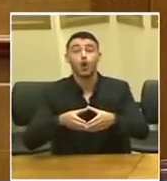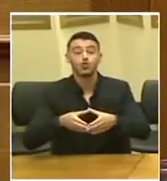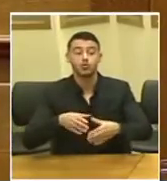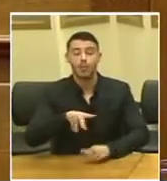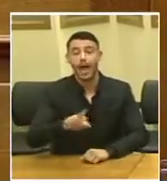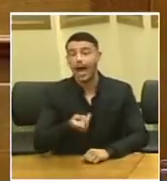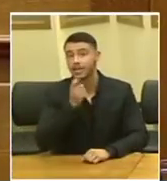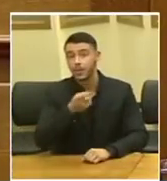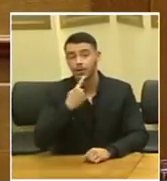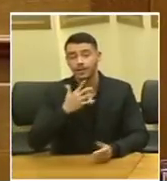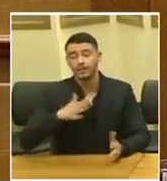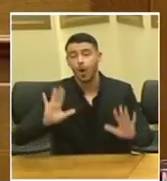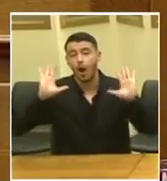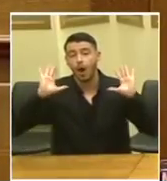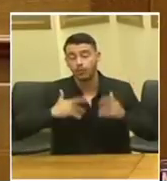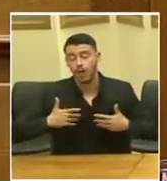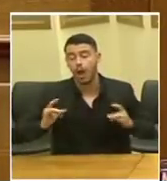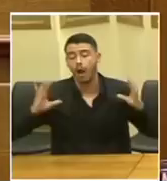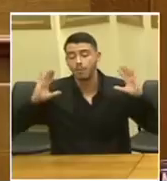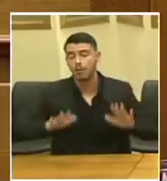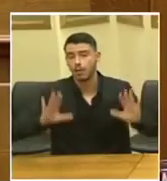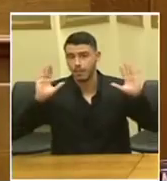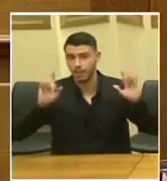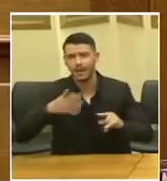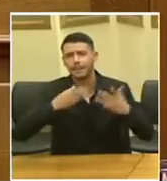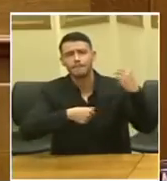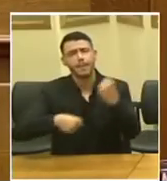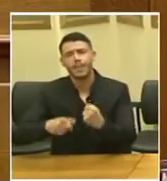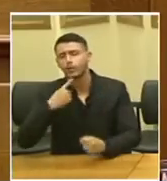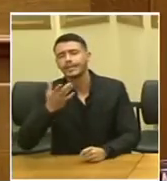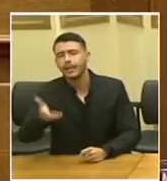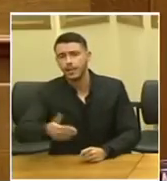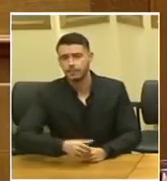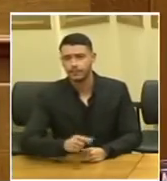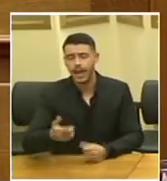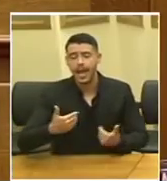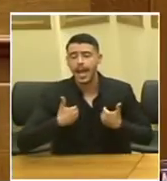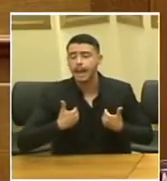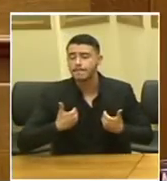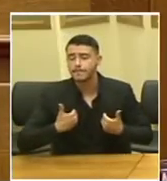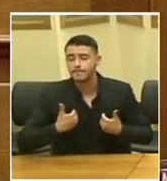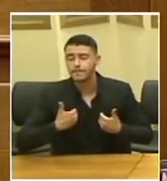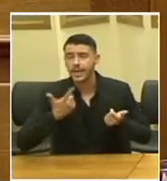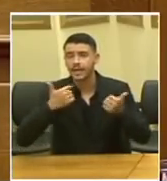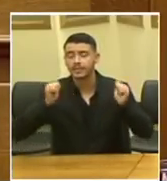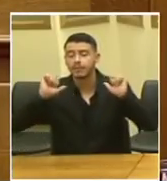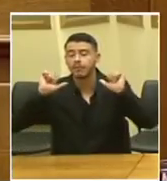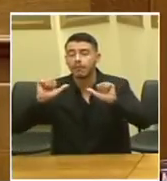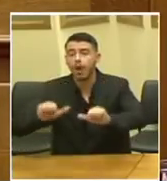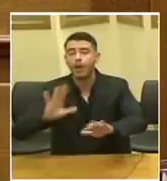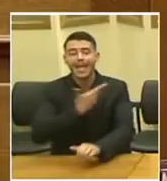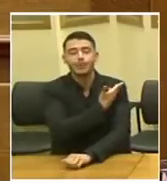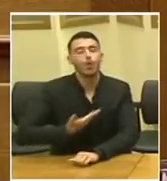ηθαγένεια, απαπαπα η γλώσσα. Τι λέει? Εμείς δεν προσπαθούμε να δώσουμε οδηγίες ή να πιέσουμε τη Γιουγκοσλαβία να